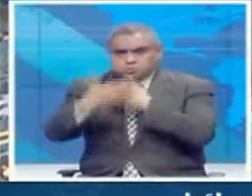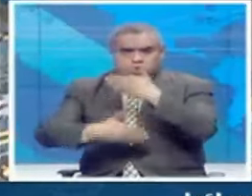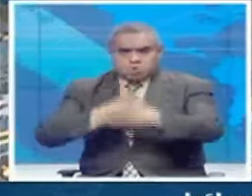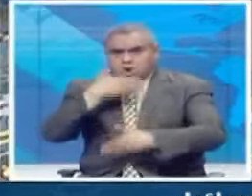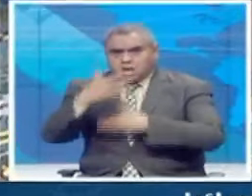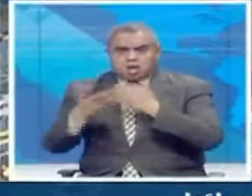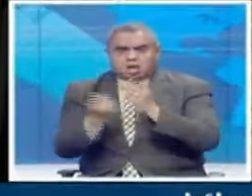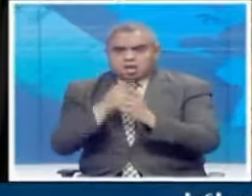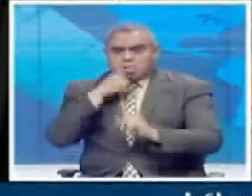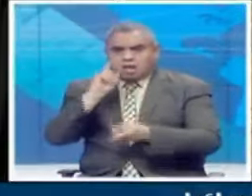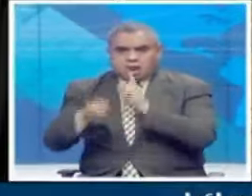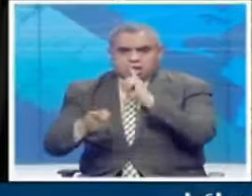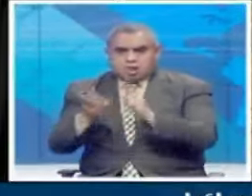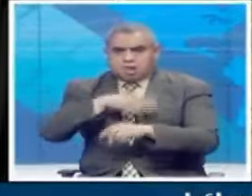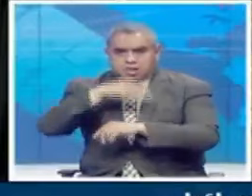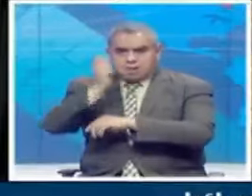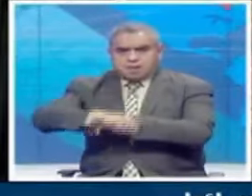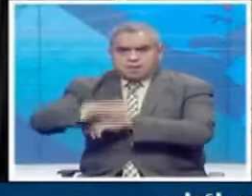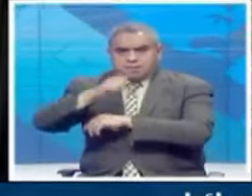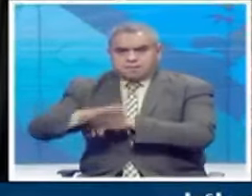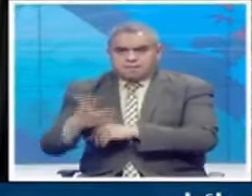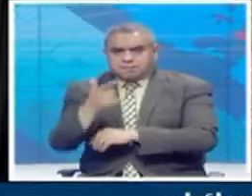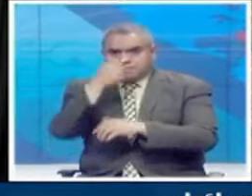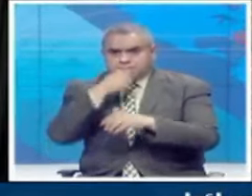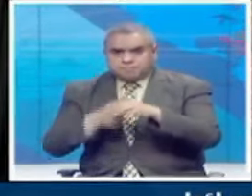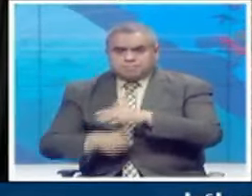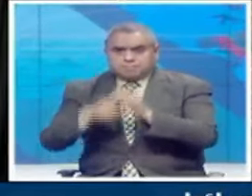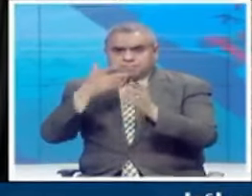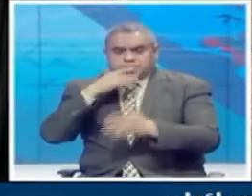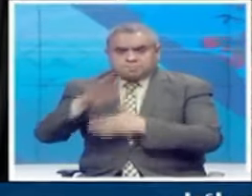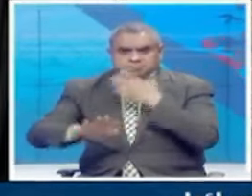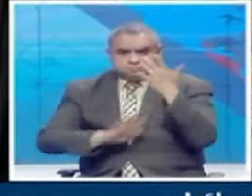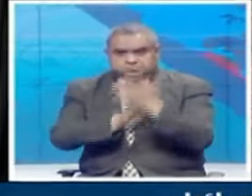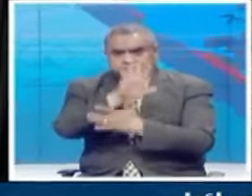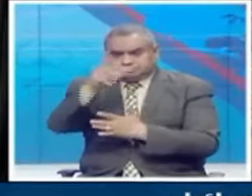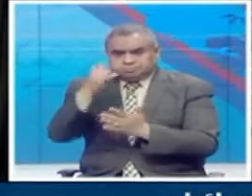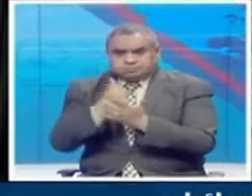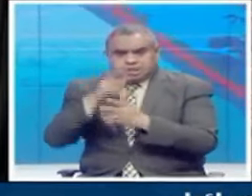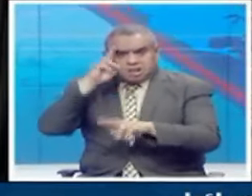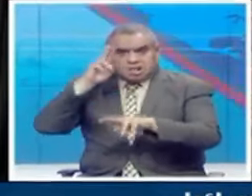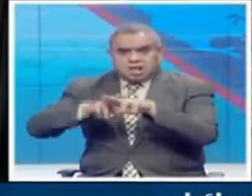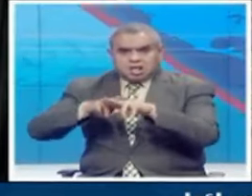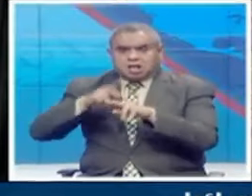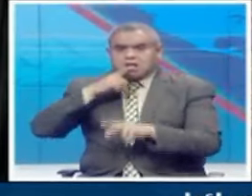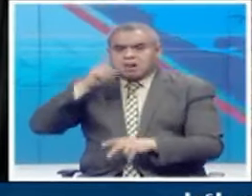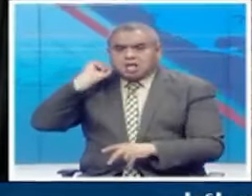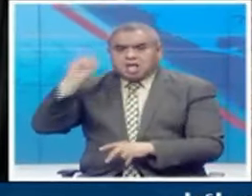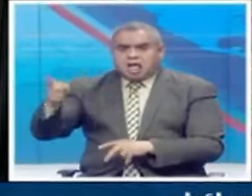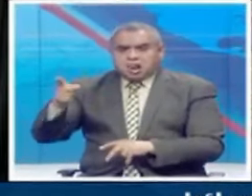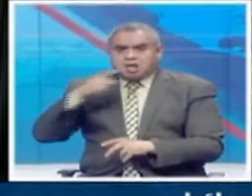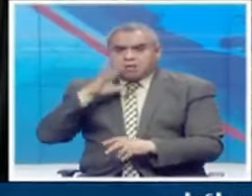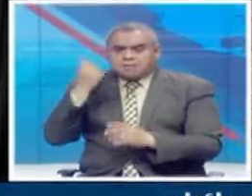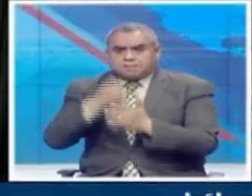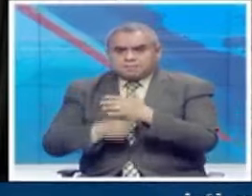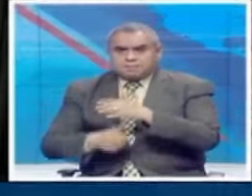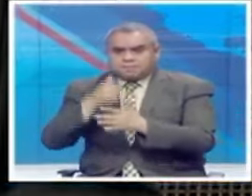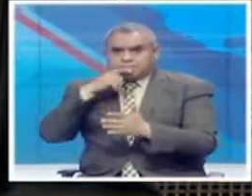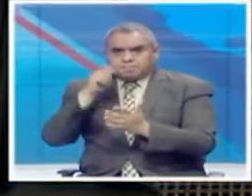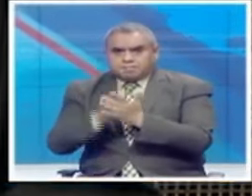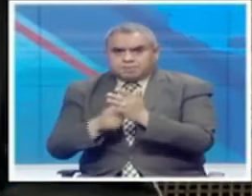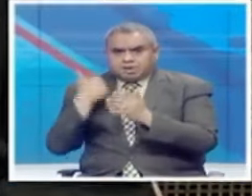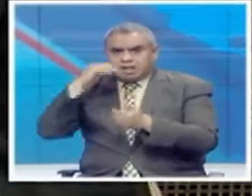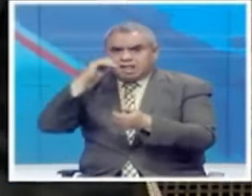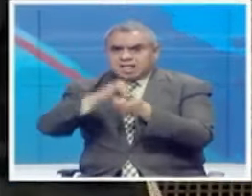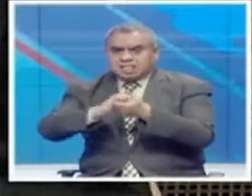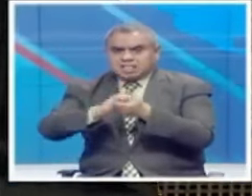لتنفيذ الأمر. المحكمة رأت أنه فيما يتعلق بالوضع الحالي فإسرائيل يجب عليها بما يتفق بالتزامها وفقا